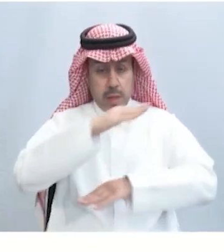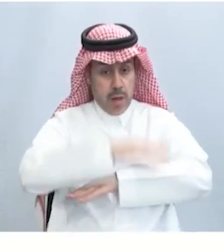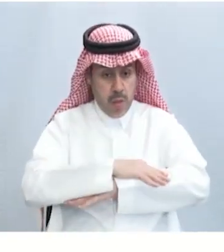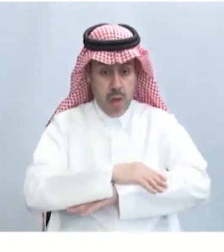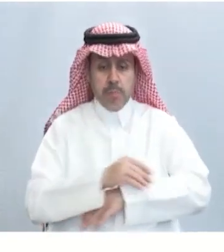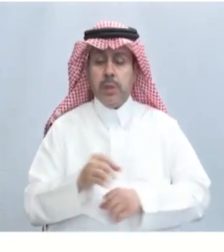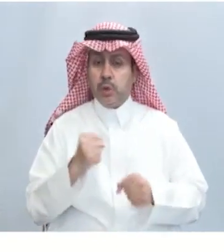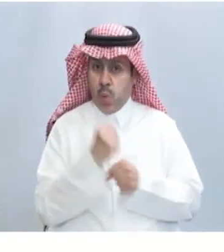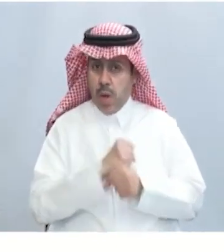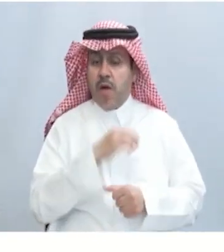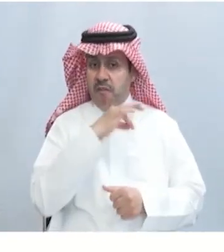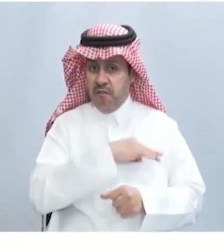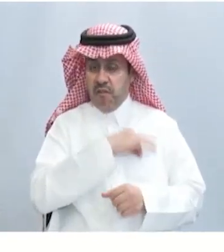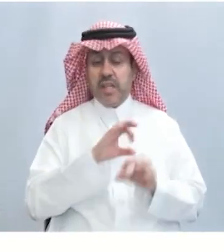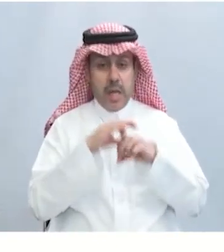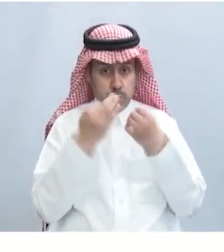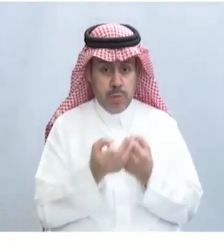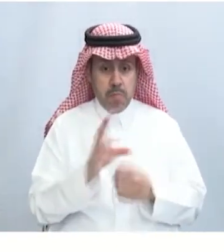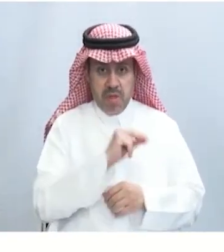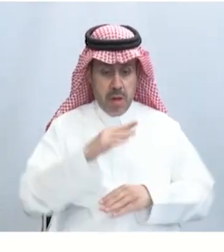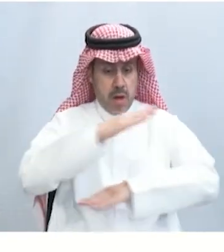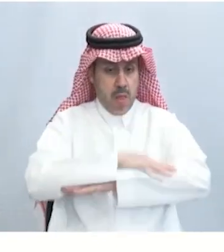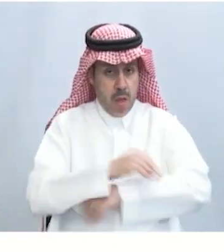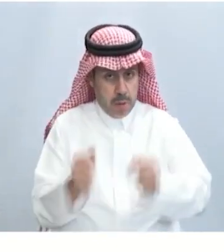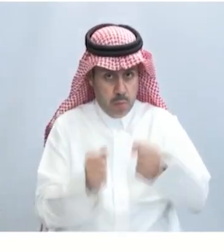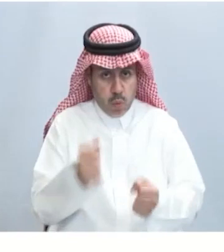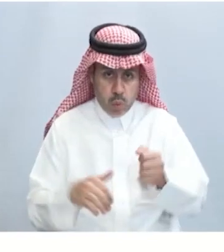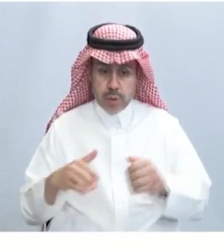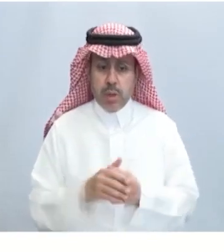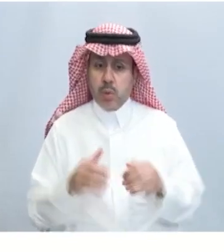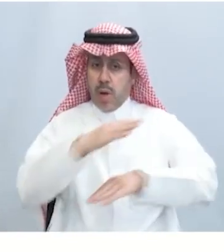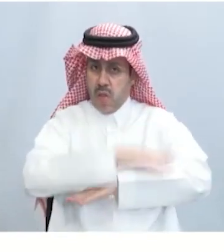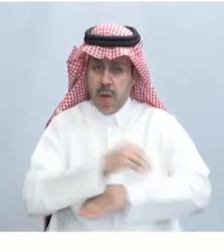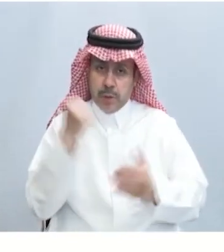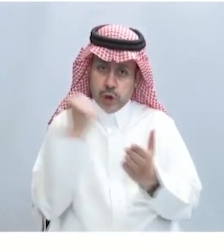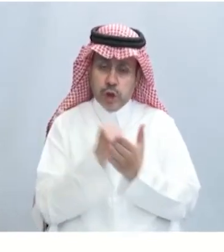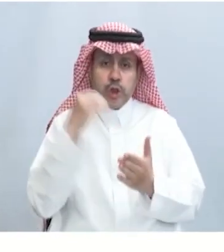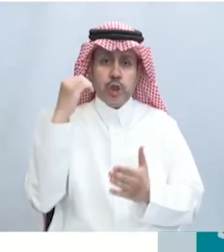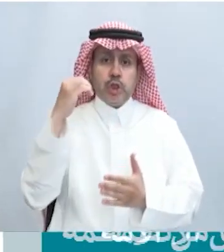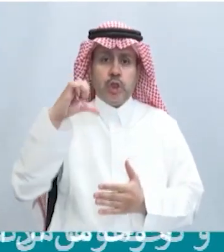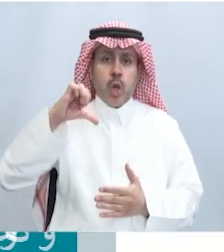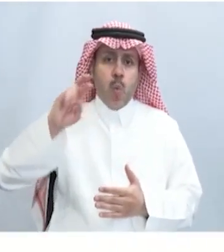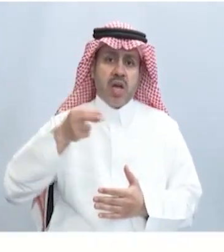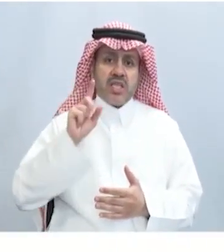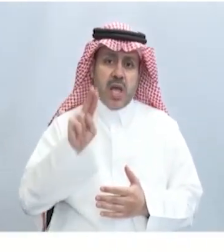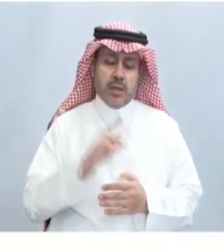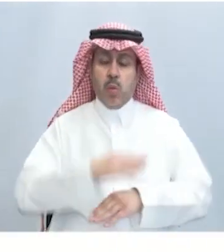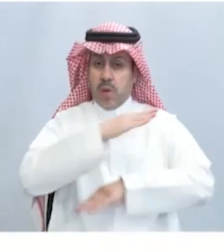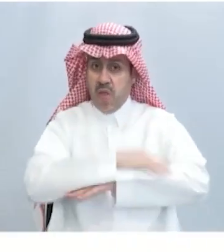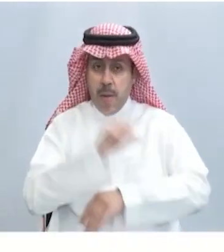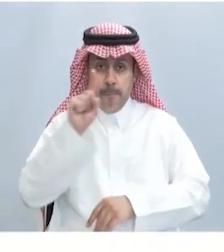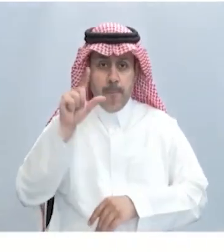نظام المرور وكذلك نظام الجوازات ونظام الموارد البشريه وانظمه البلديات